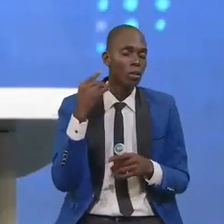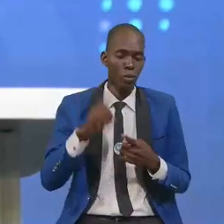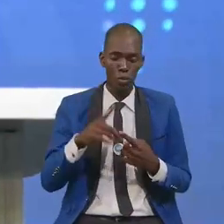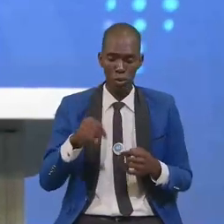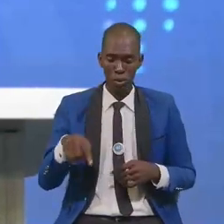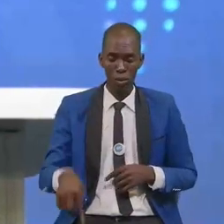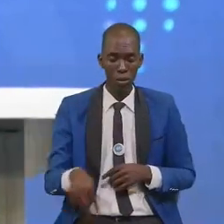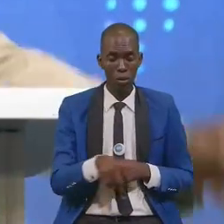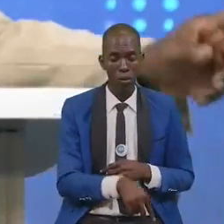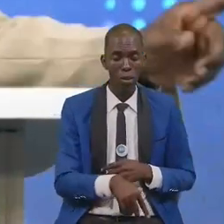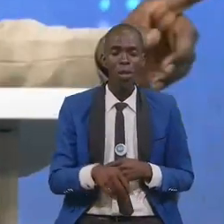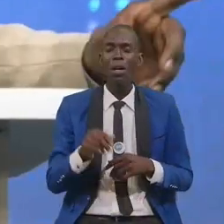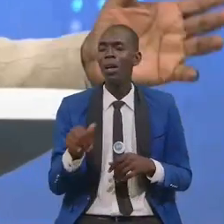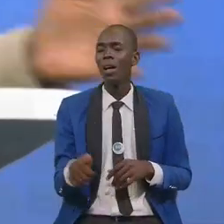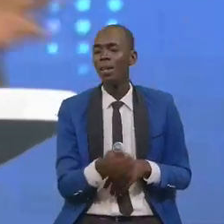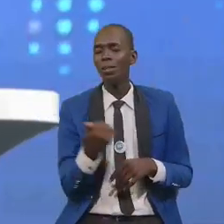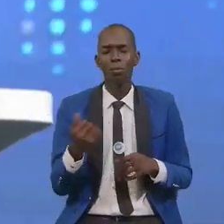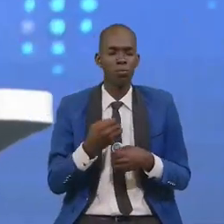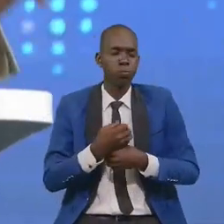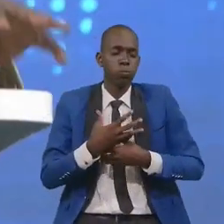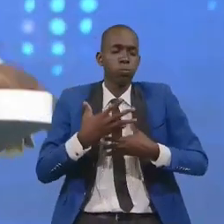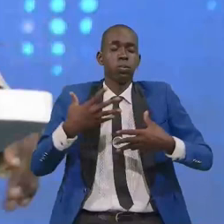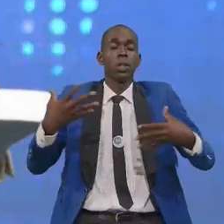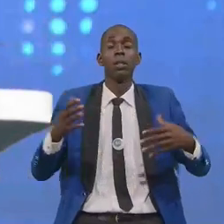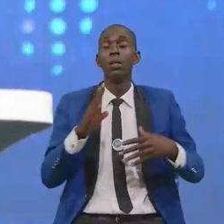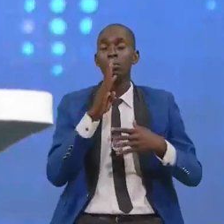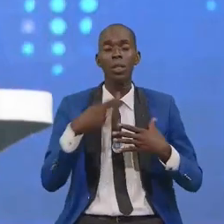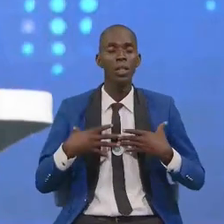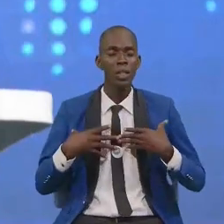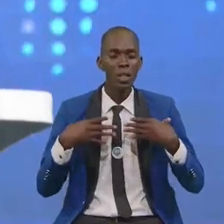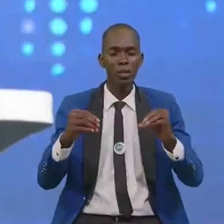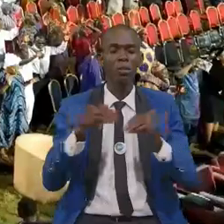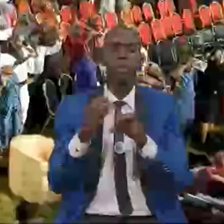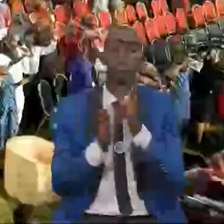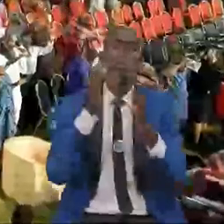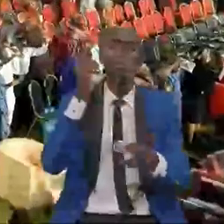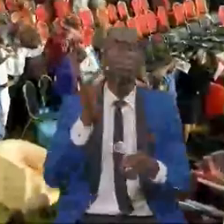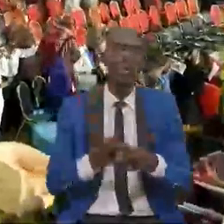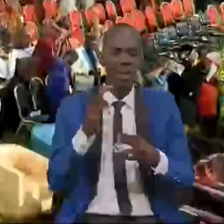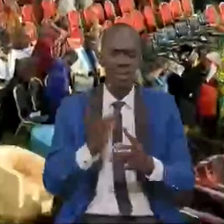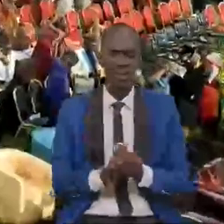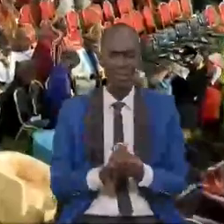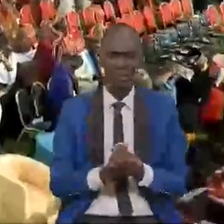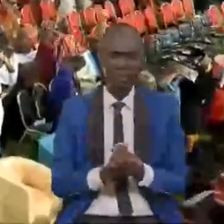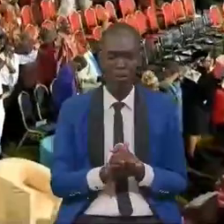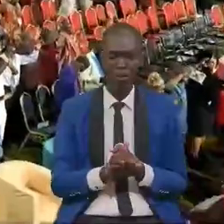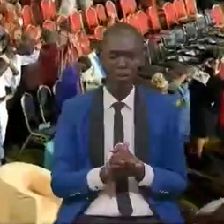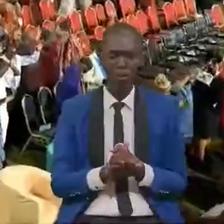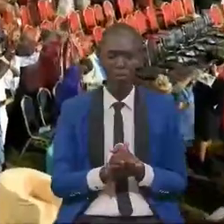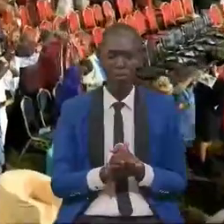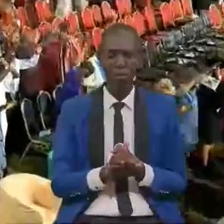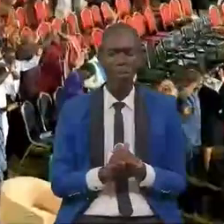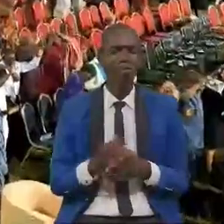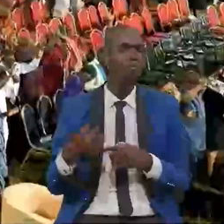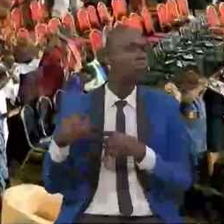tout ce qui est en gonflé soit guéri au nom de Jésus problèmes de